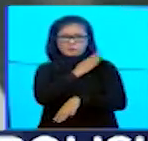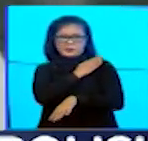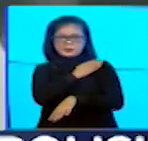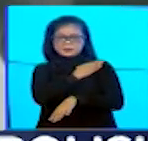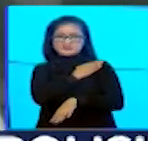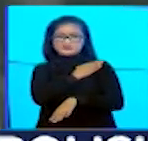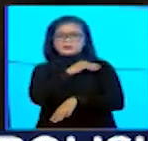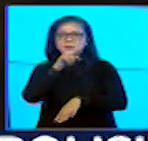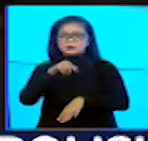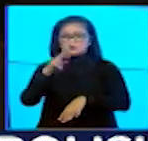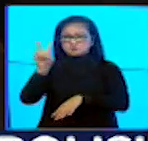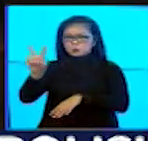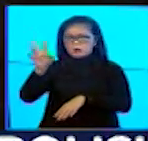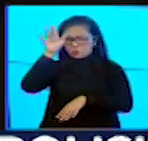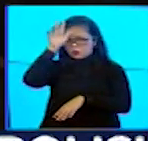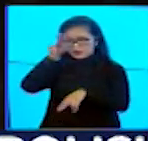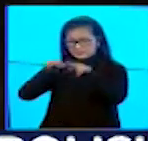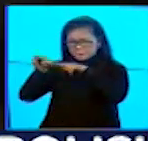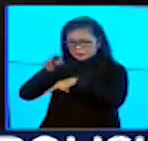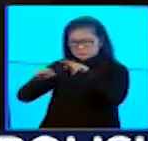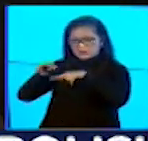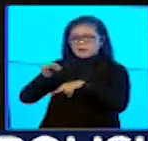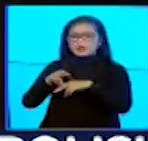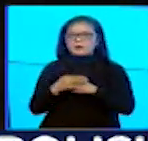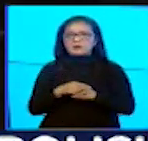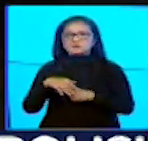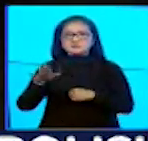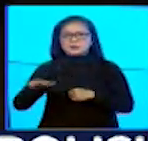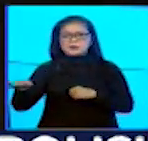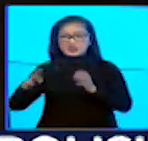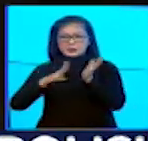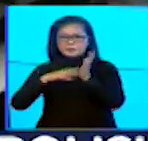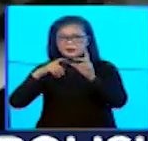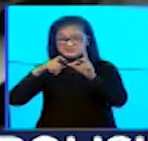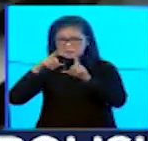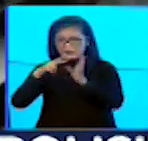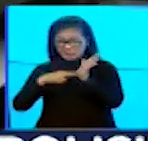pelaku. Sementara anak bupati Brebes ENS mengalami trauma